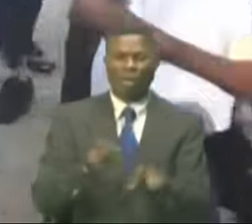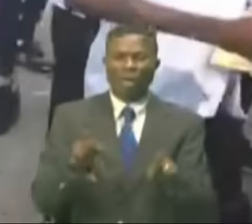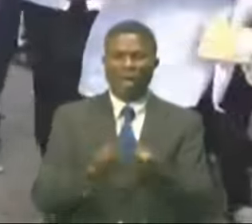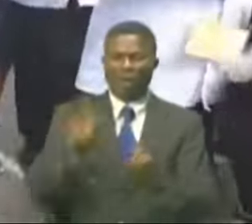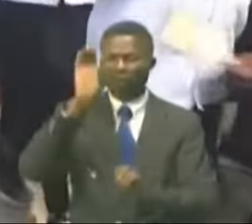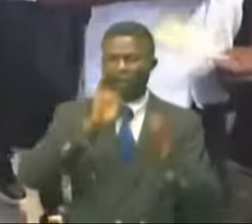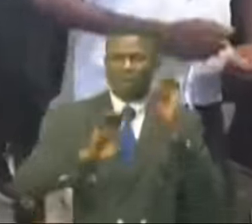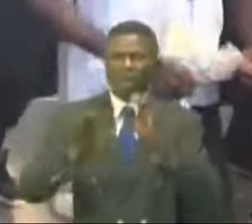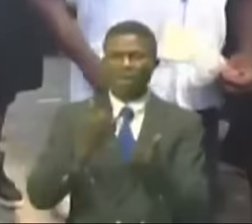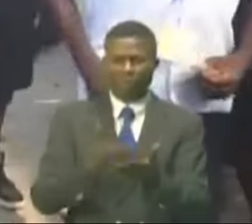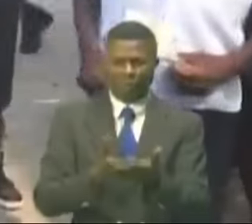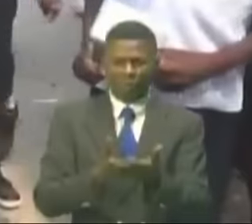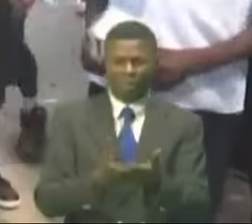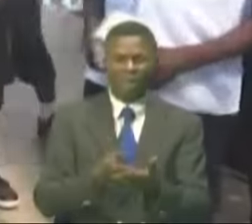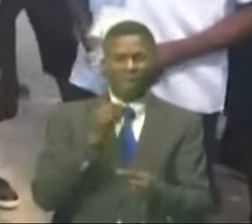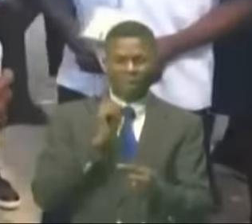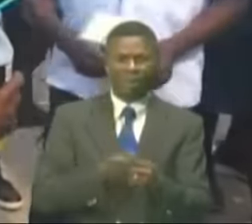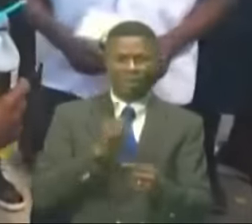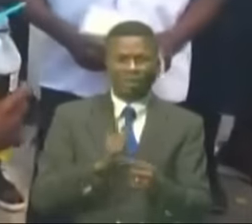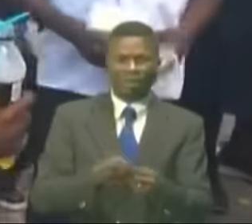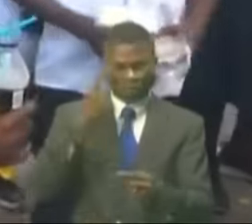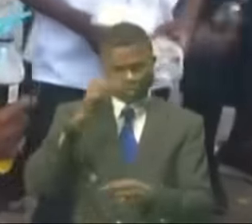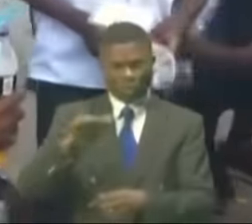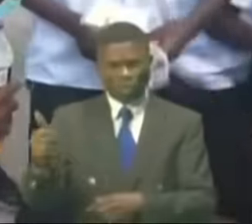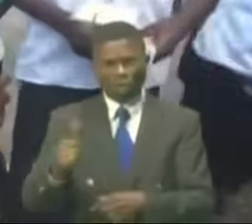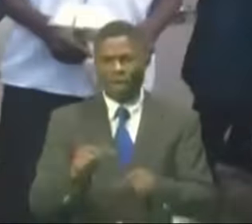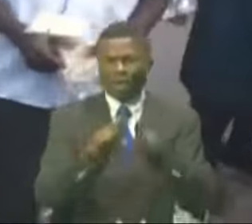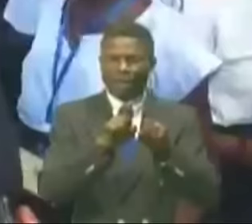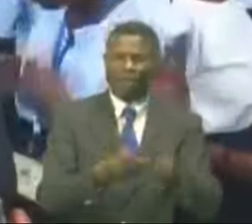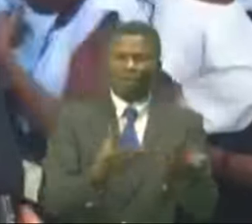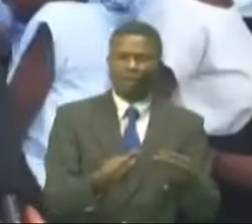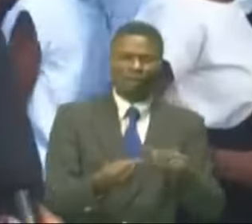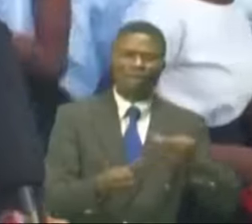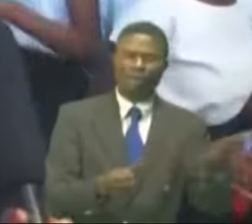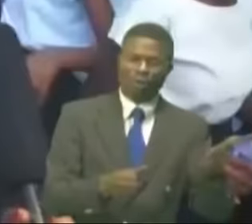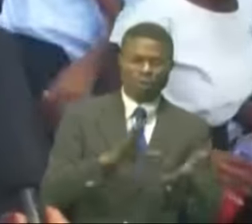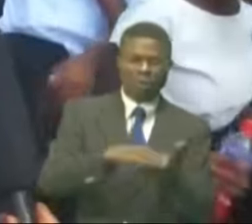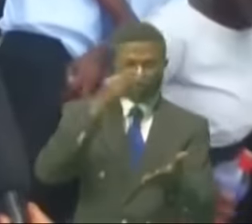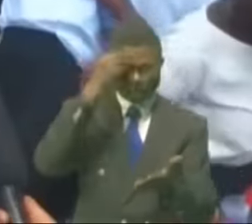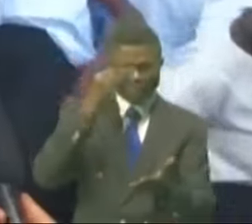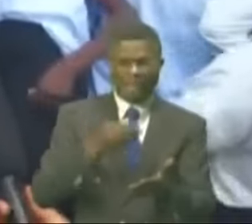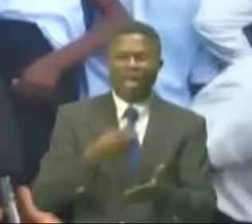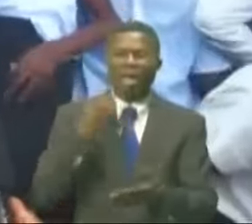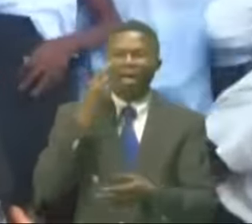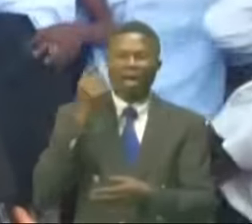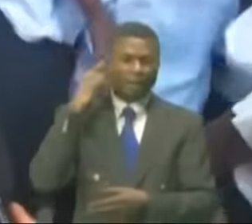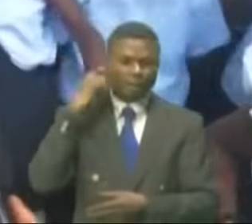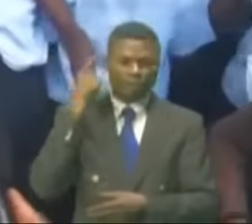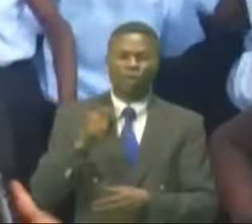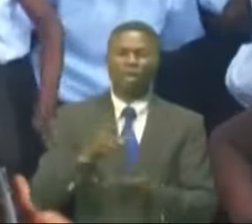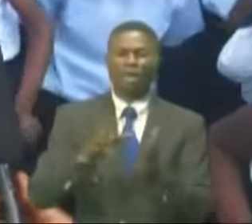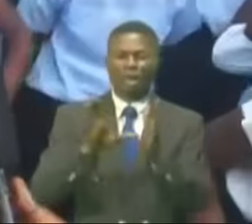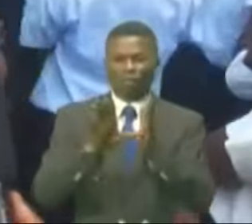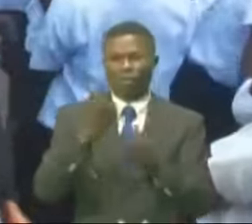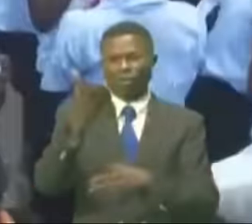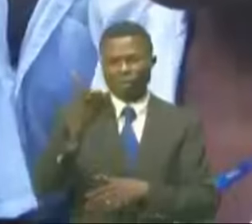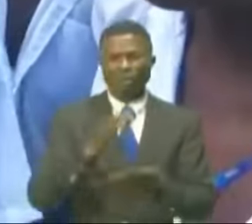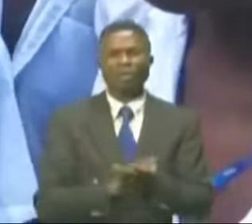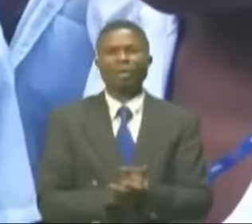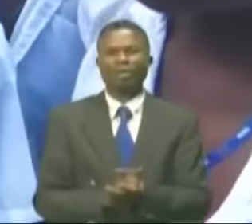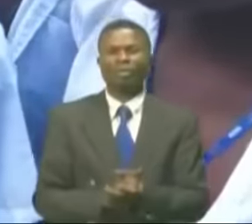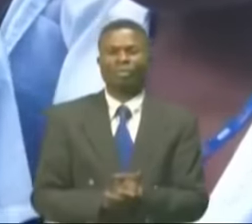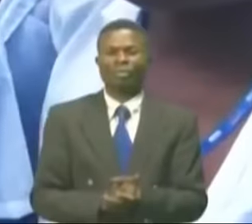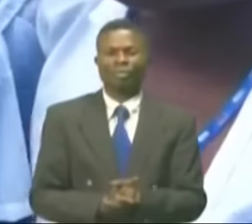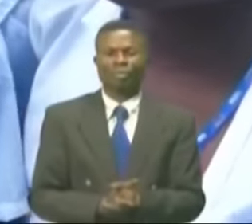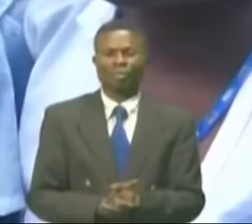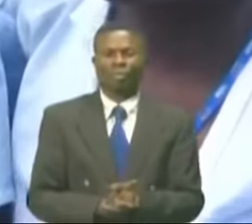sciences. Difficile pour les uns et facile pour les autres, comme ils le témoignent à travers ces images. C'est nouveau, c'est